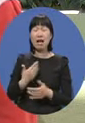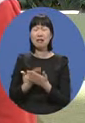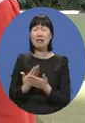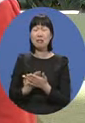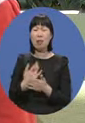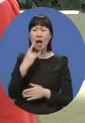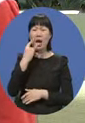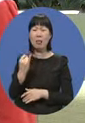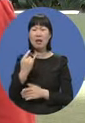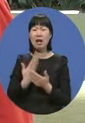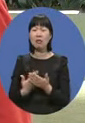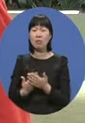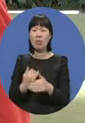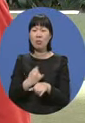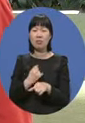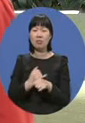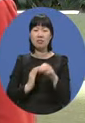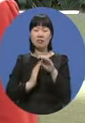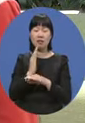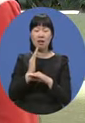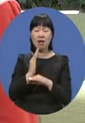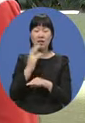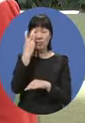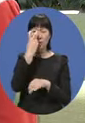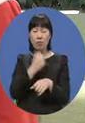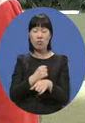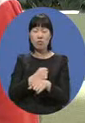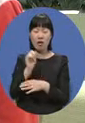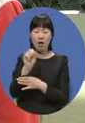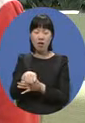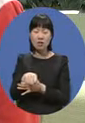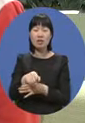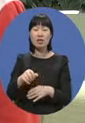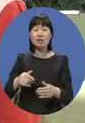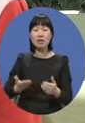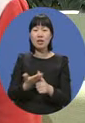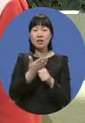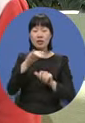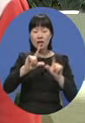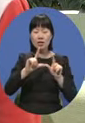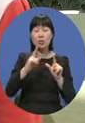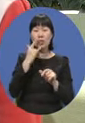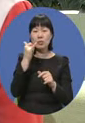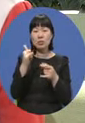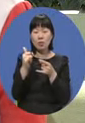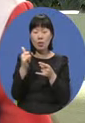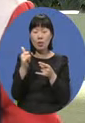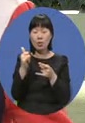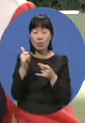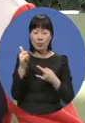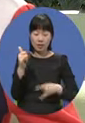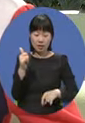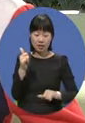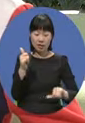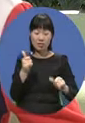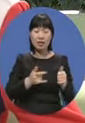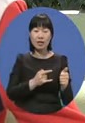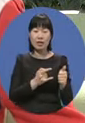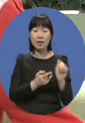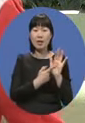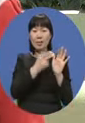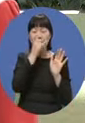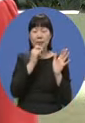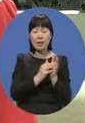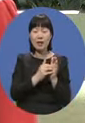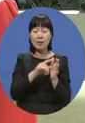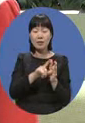징징되는 스타일이고 그래서 과잉 보호나 허용적인 양육 태도를 가진 부모 밑에 자녀에게서 많이 나타나요 이런 경우에는